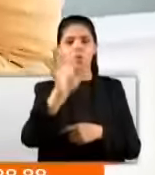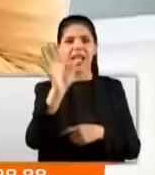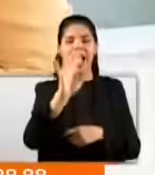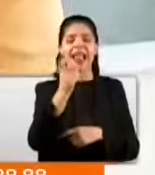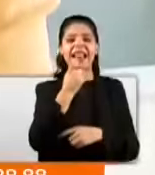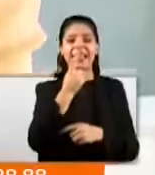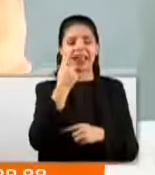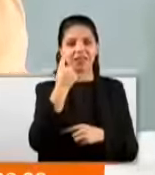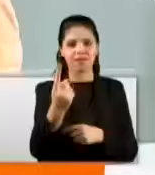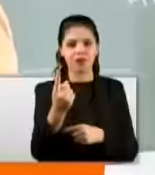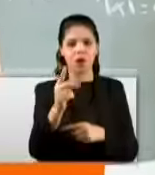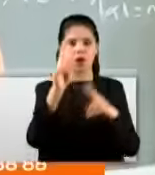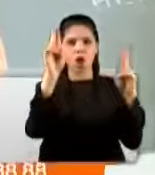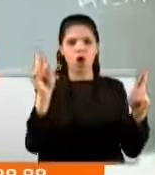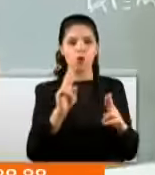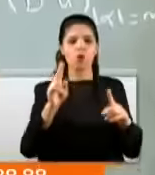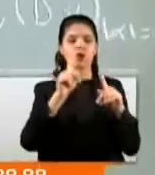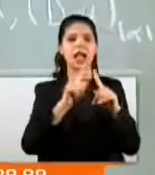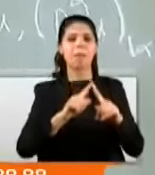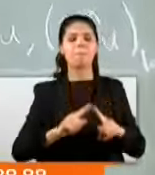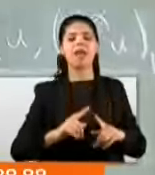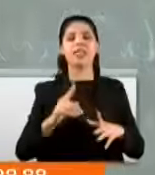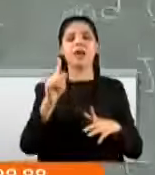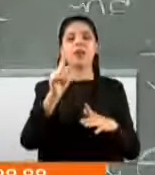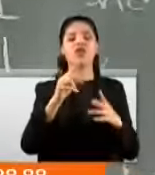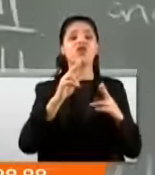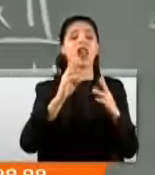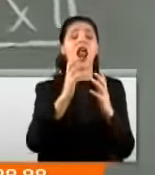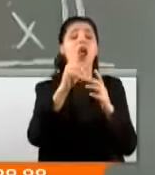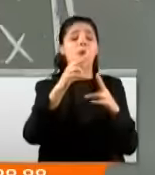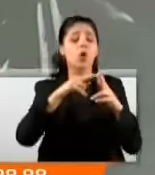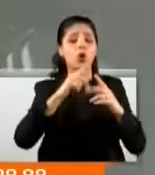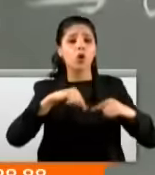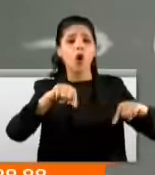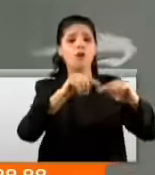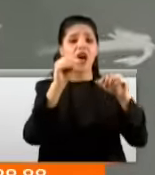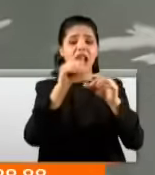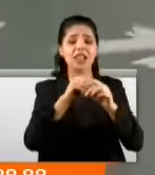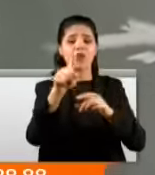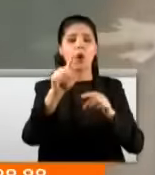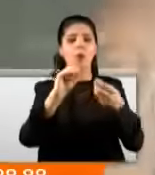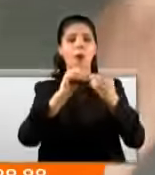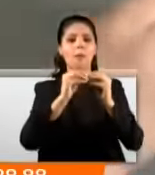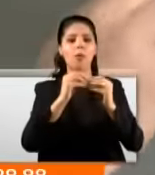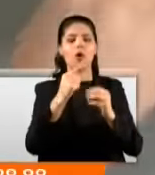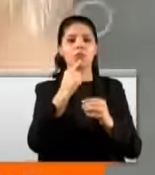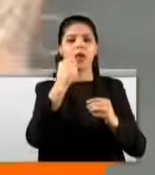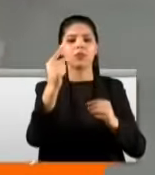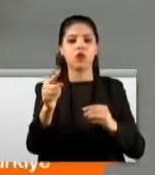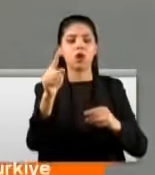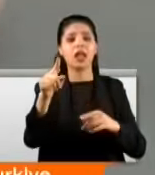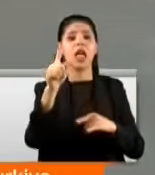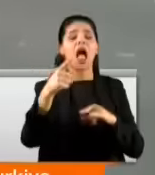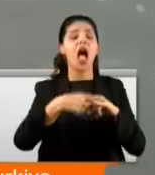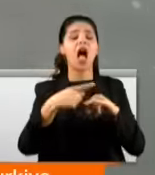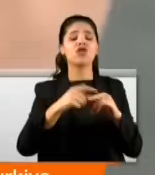1950'lerde Uluslararası Matematikçiler Konferansı'nda Kakutani tarafından bu problem ortaya atılıyor. Hacettepe